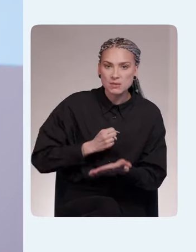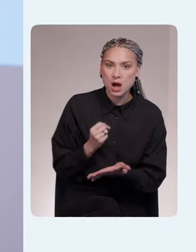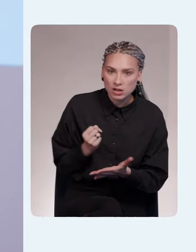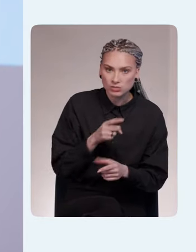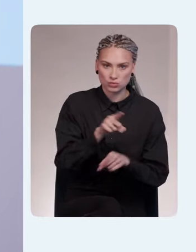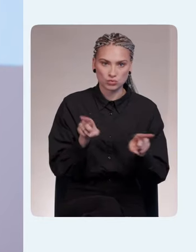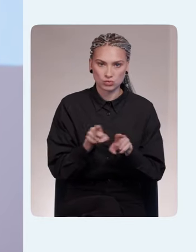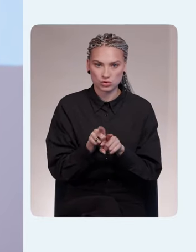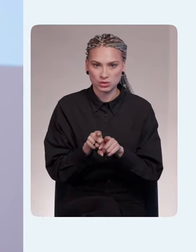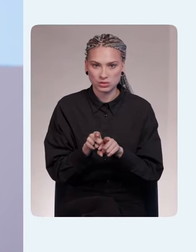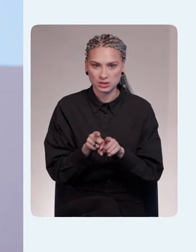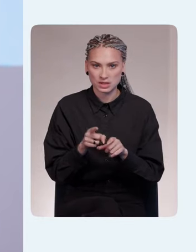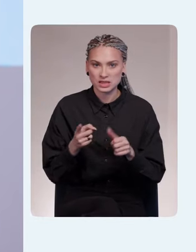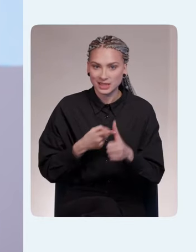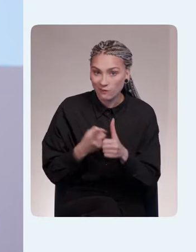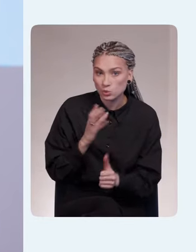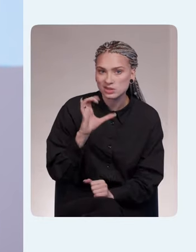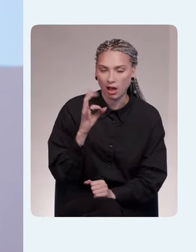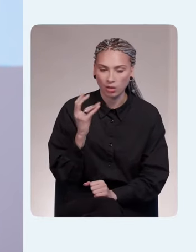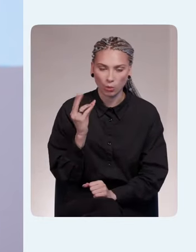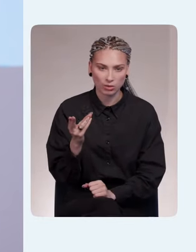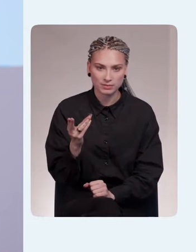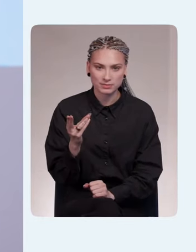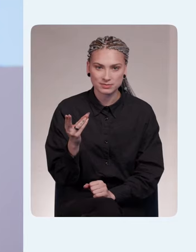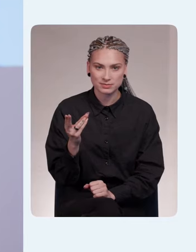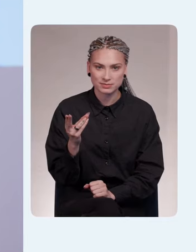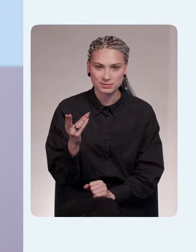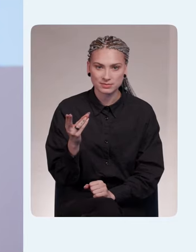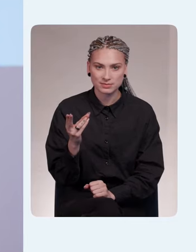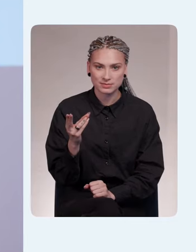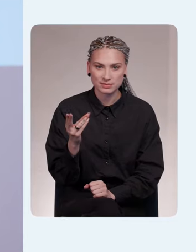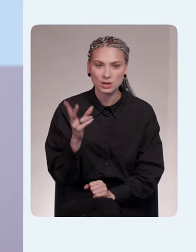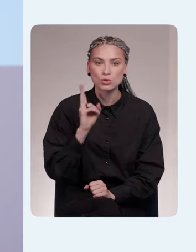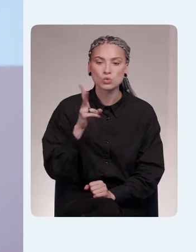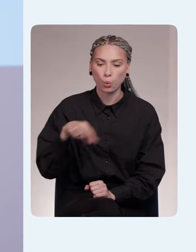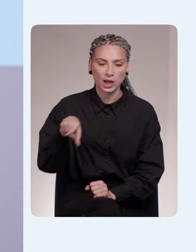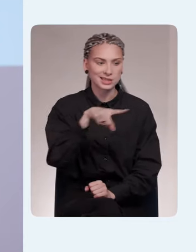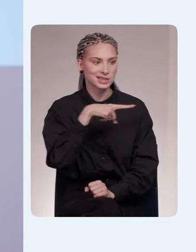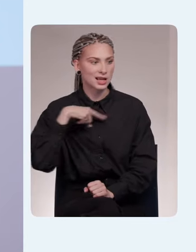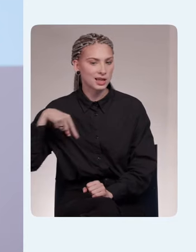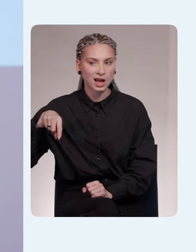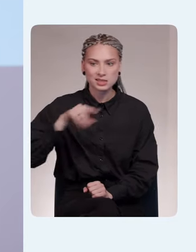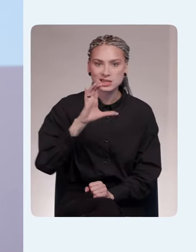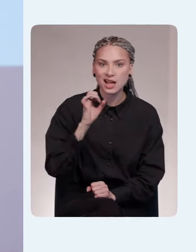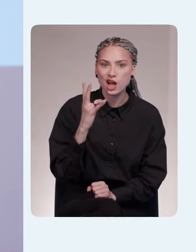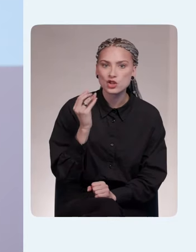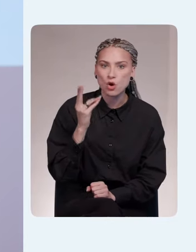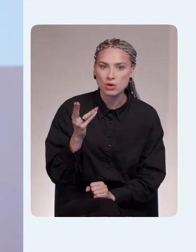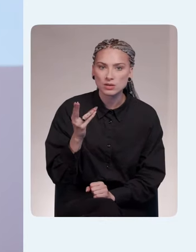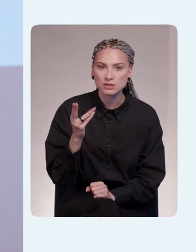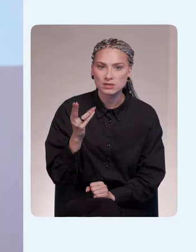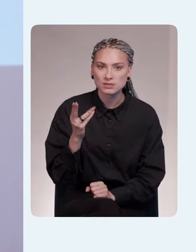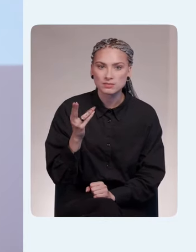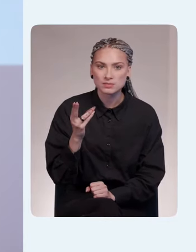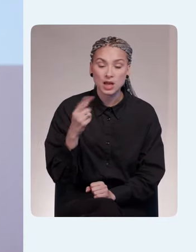которую я знаю, ее тоже зовут Санек. Кто из нас Санек? Я как-то был в